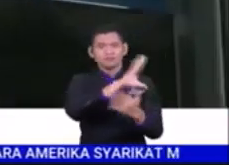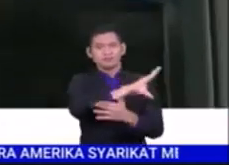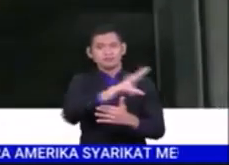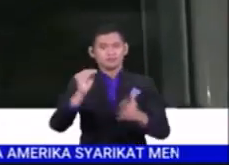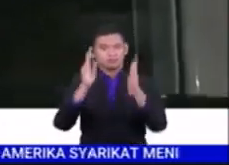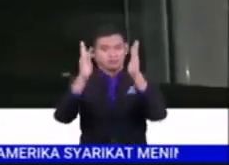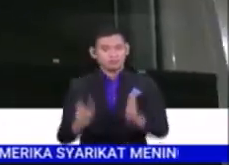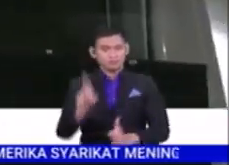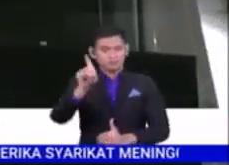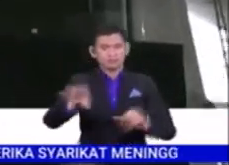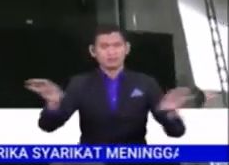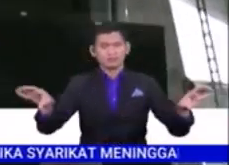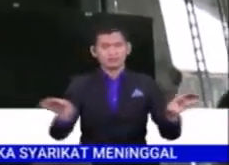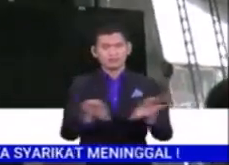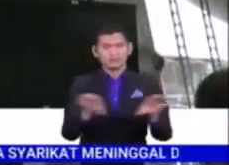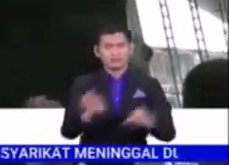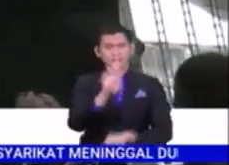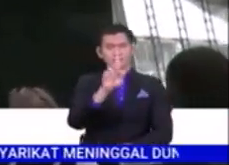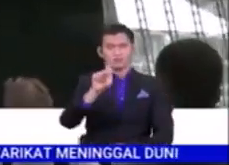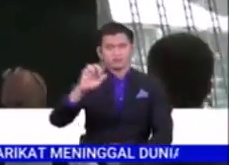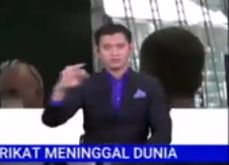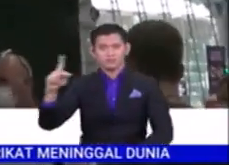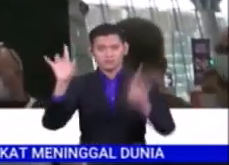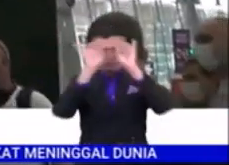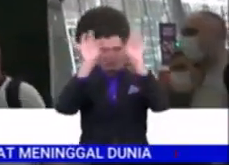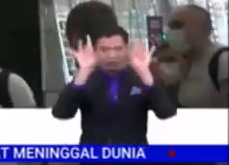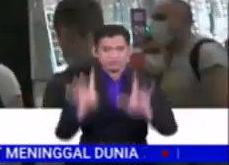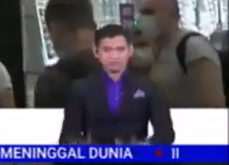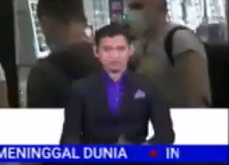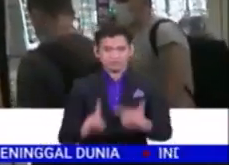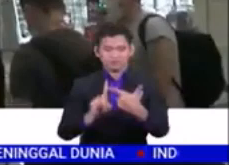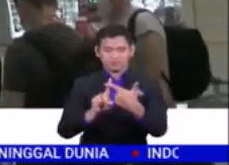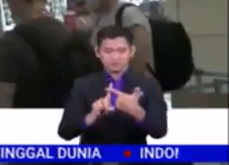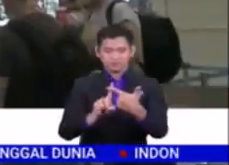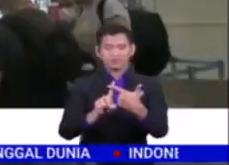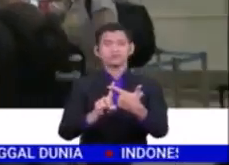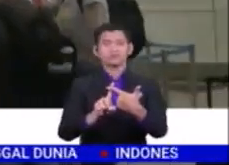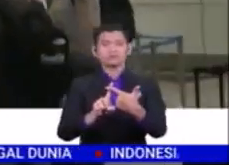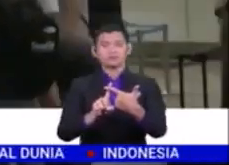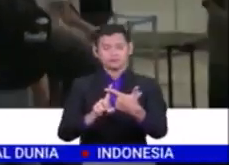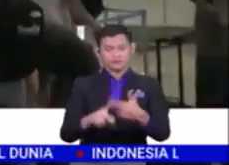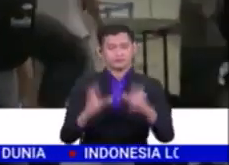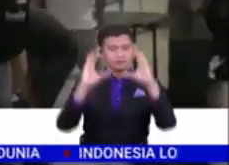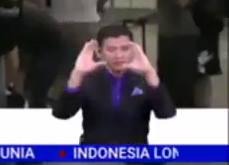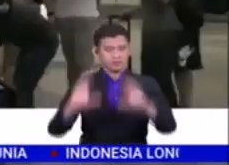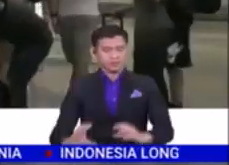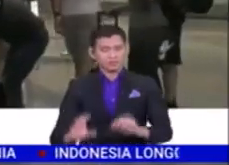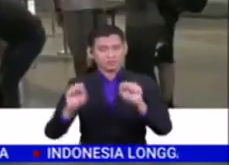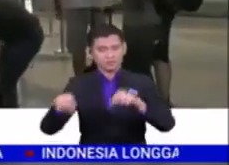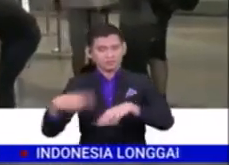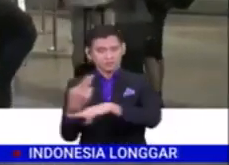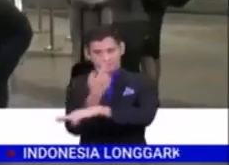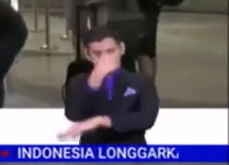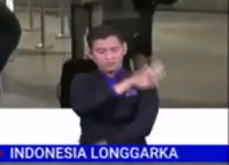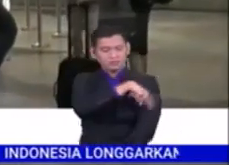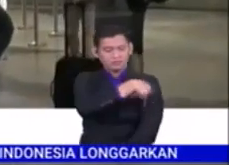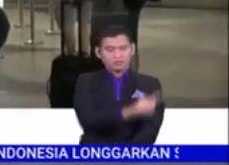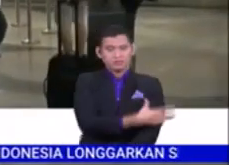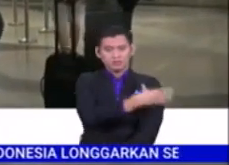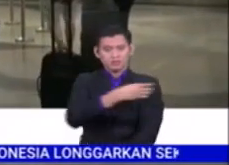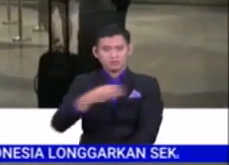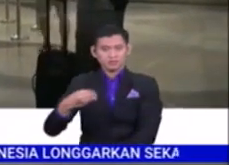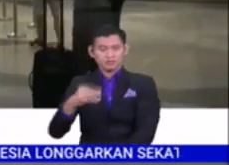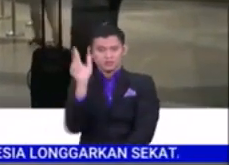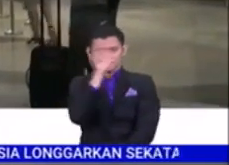dikendaki menjalani ujian RTK antigen sama ada di fasiliti awam atau kesihatan swasta dalam